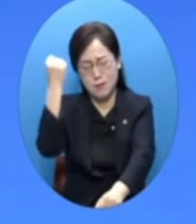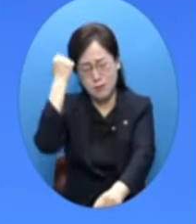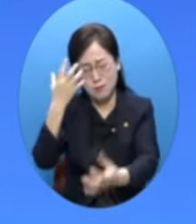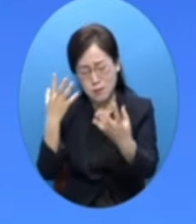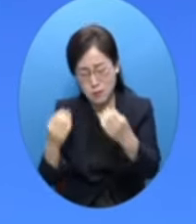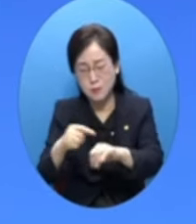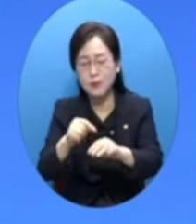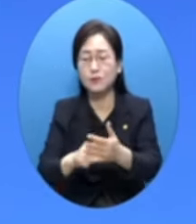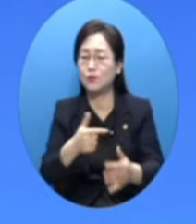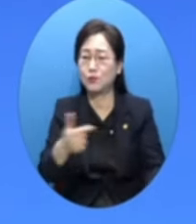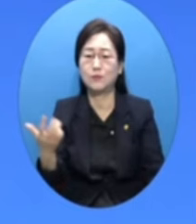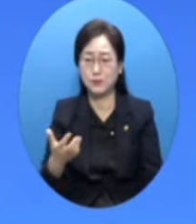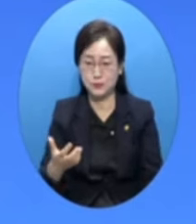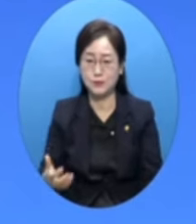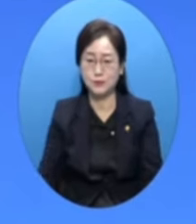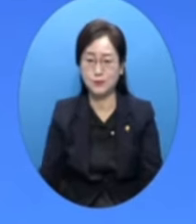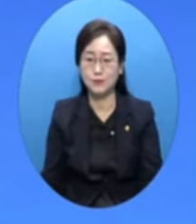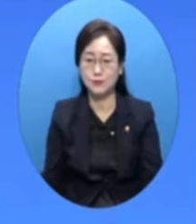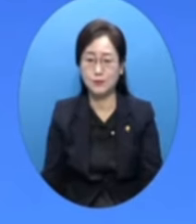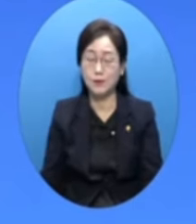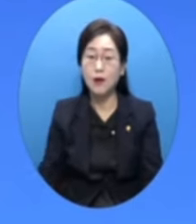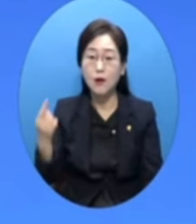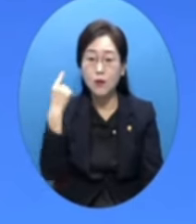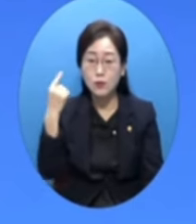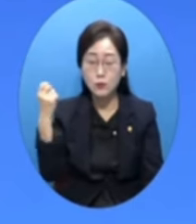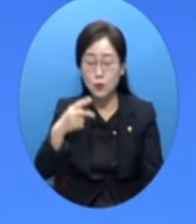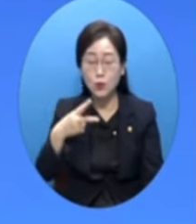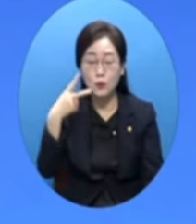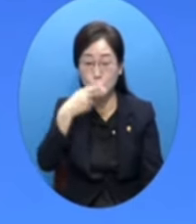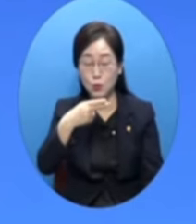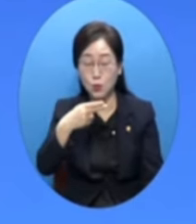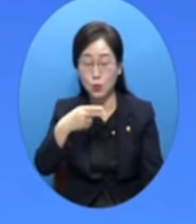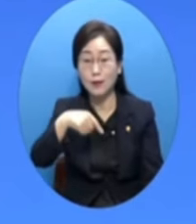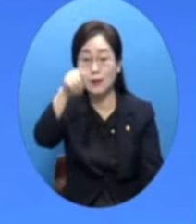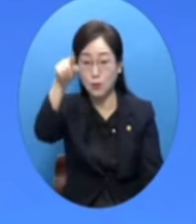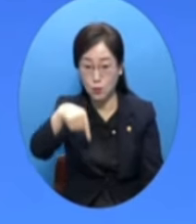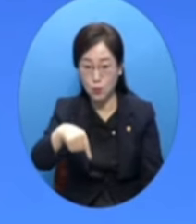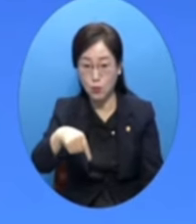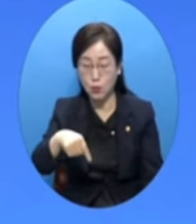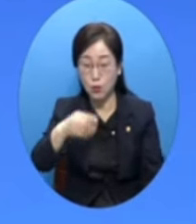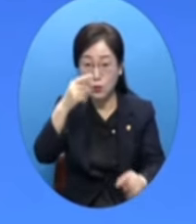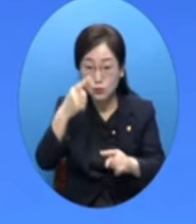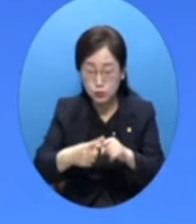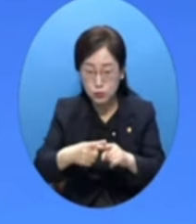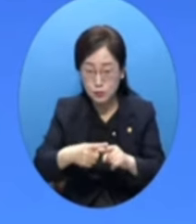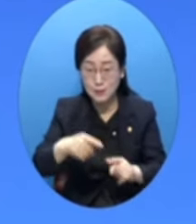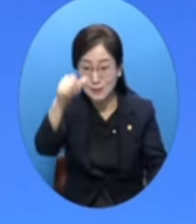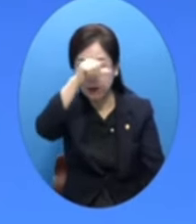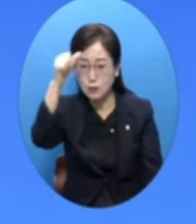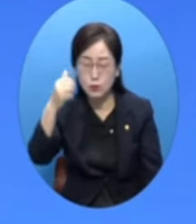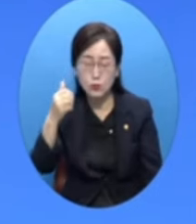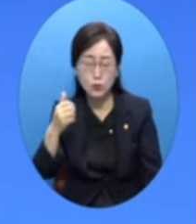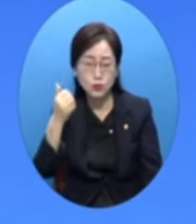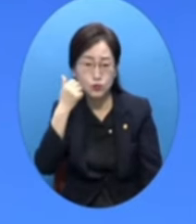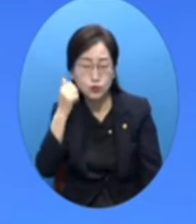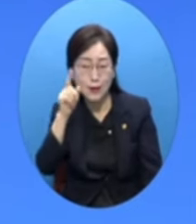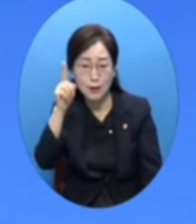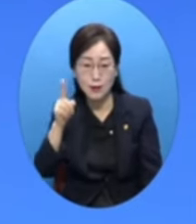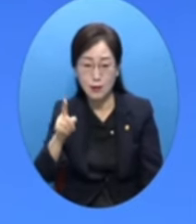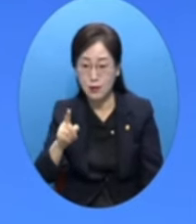아픕니다. 또 어저께는 또 기도원 갔다 오는 길에 우리 장로님 한번 소식전화 하셨다고 또